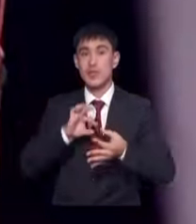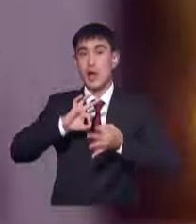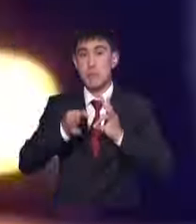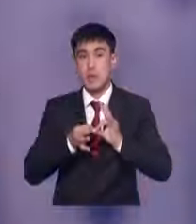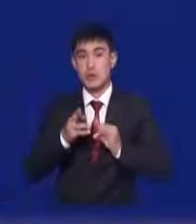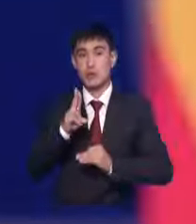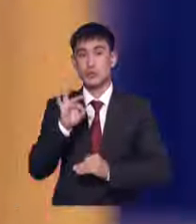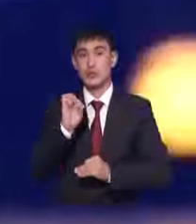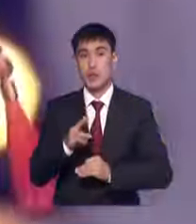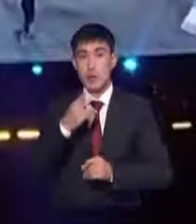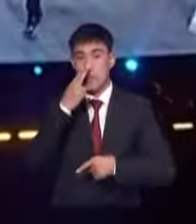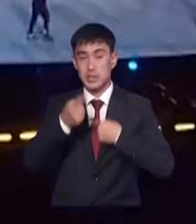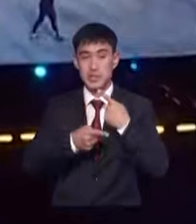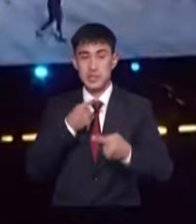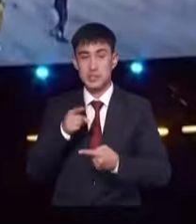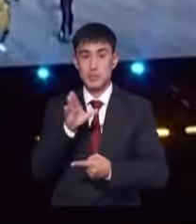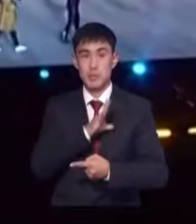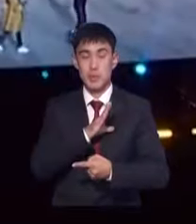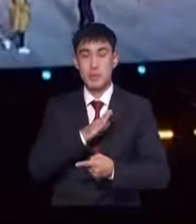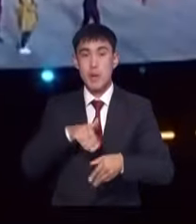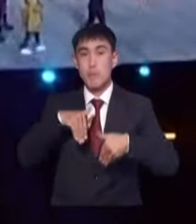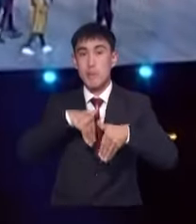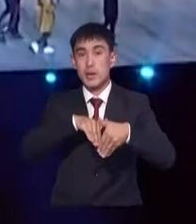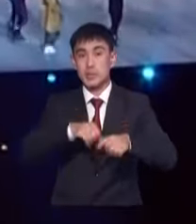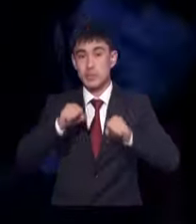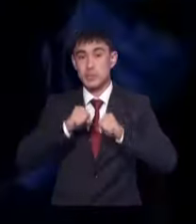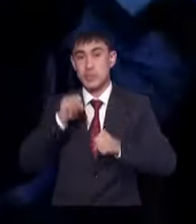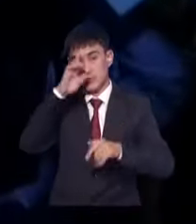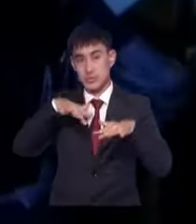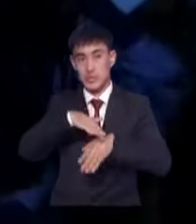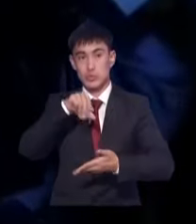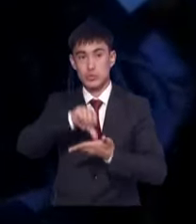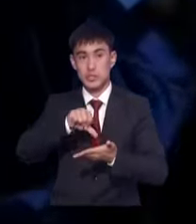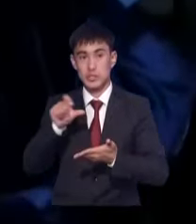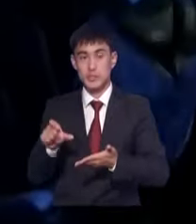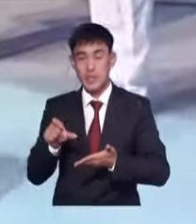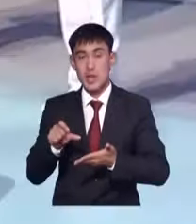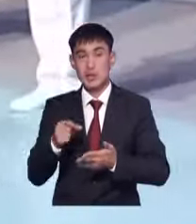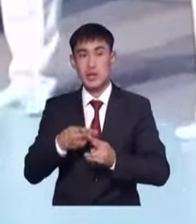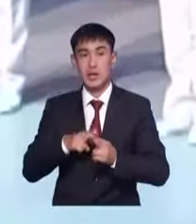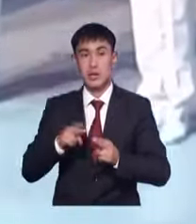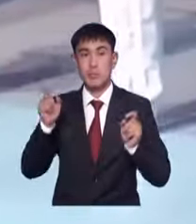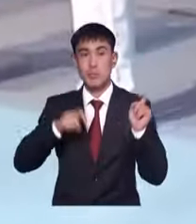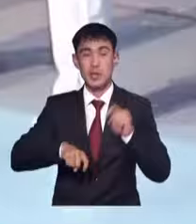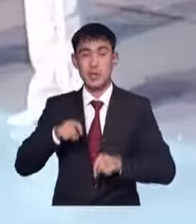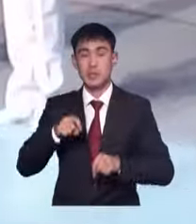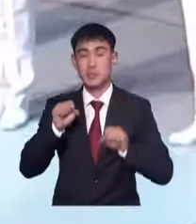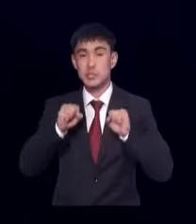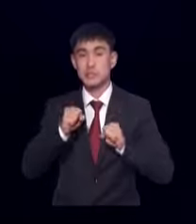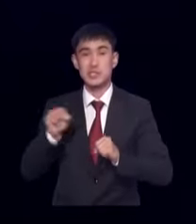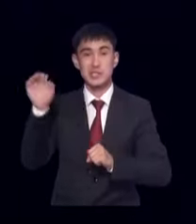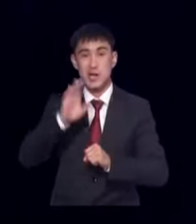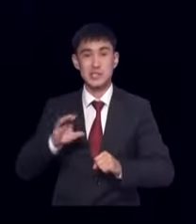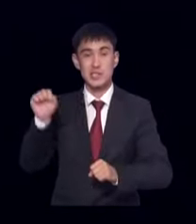Олимпиадой кочевников. По традиции состоялся парад спортсменов стран-участниц. В этом году на игры кочевников прибыли спортсмены из